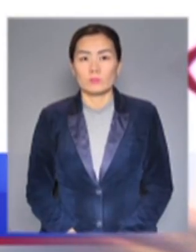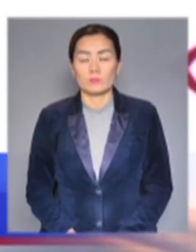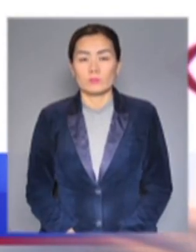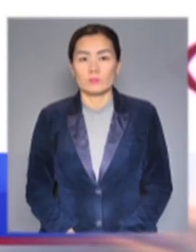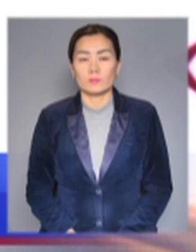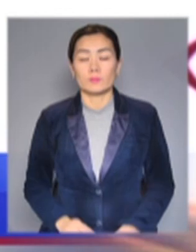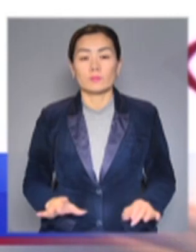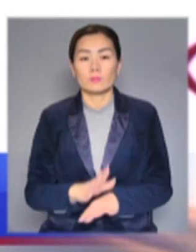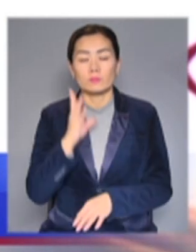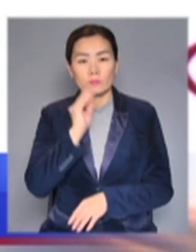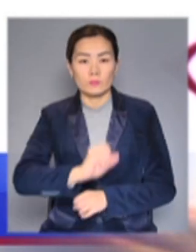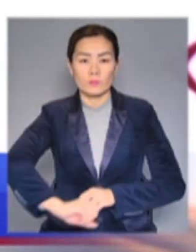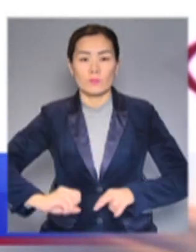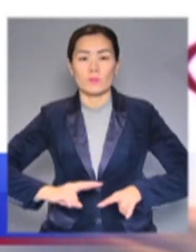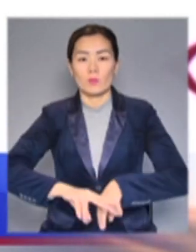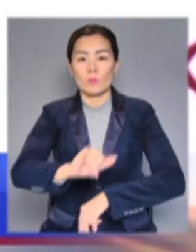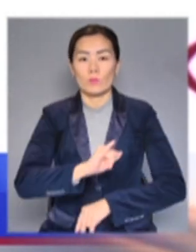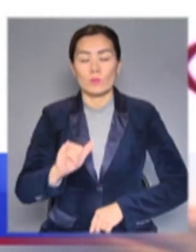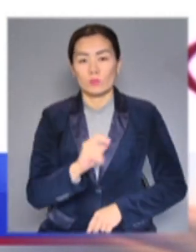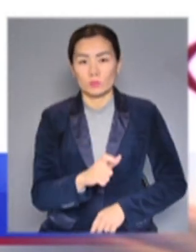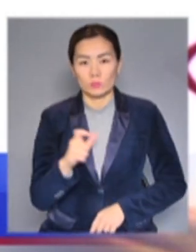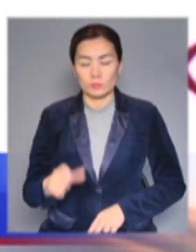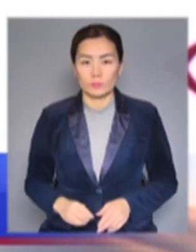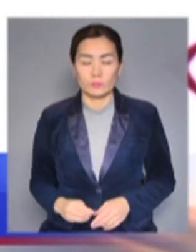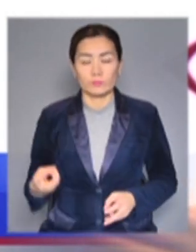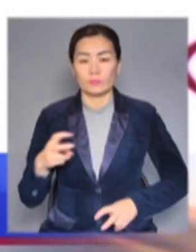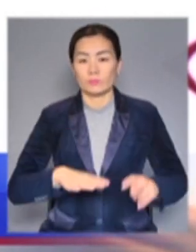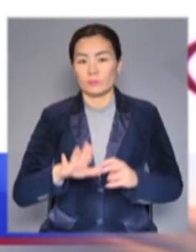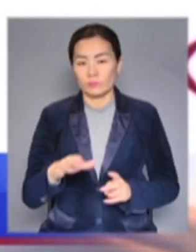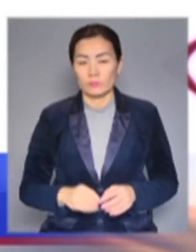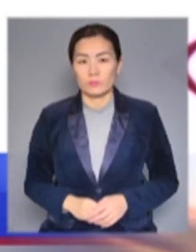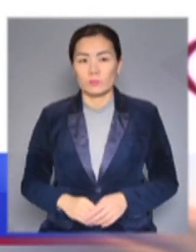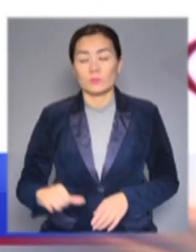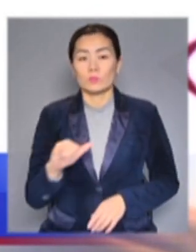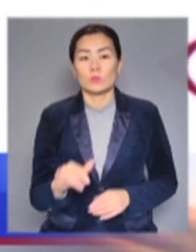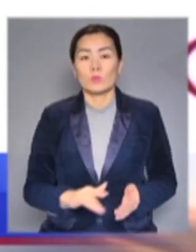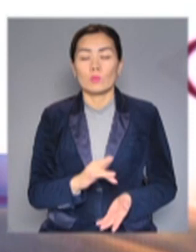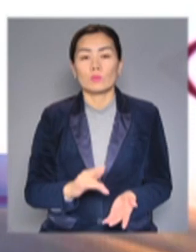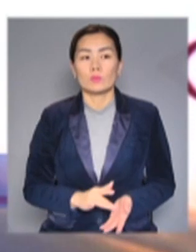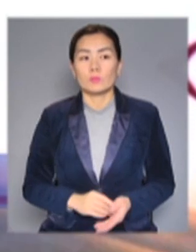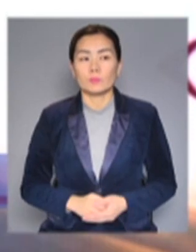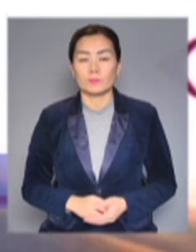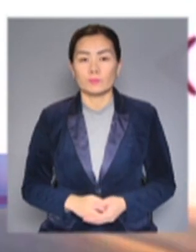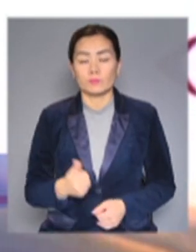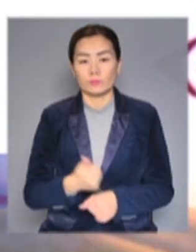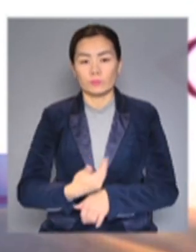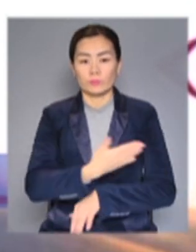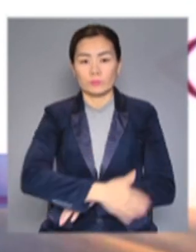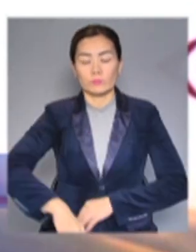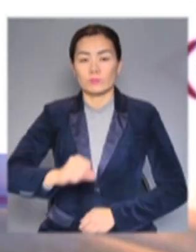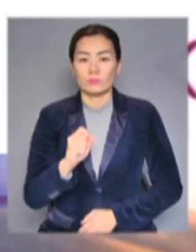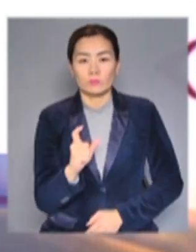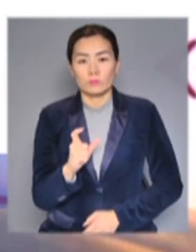Концертке Алматы, Астана, Оралдан артистер келуде. Соның ішінде Оралдан Күйшілер одағының басшысы